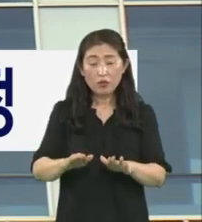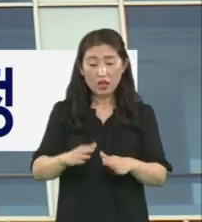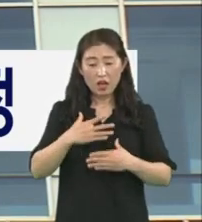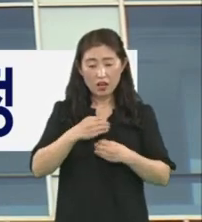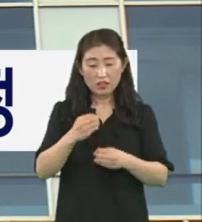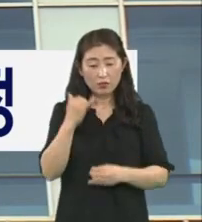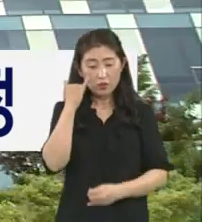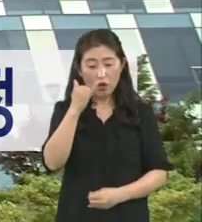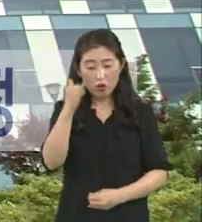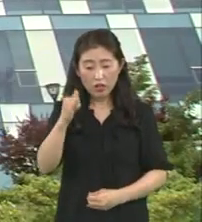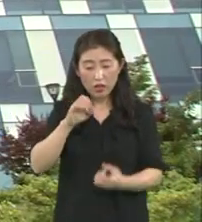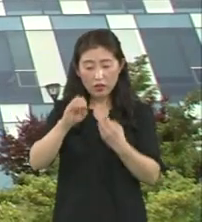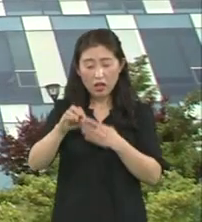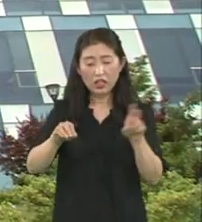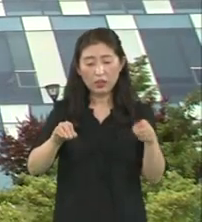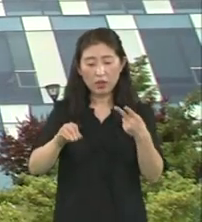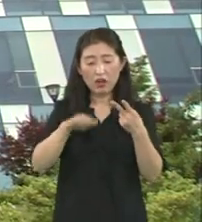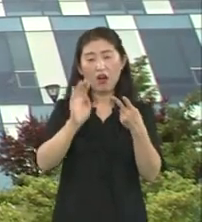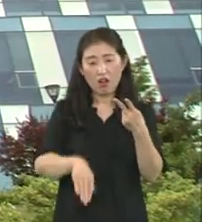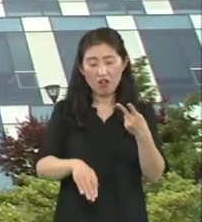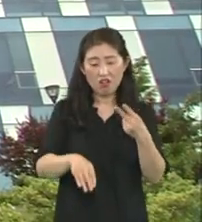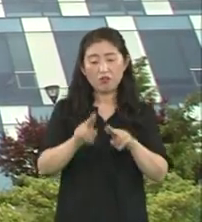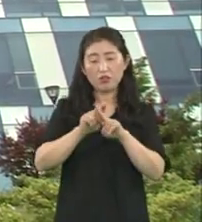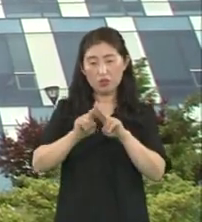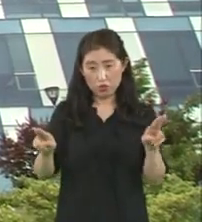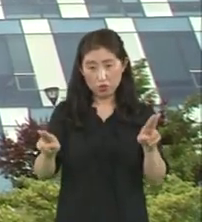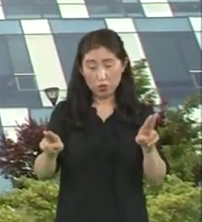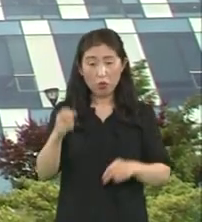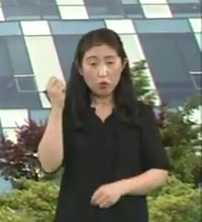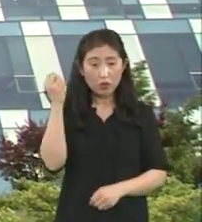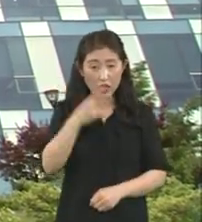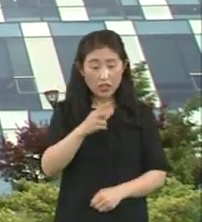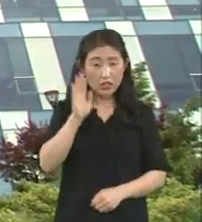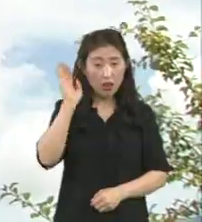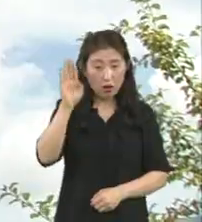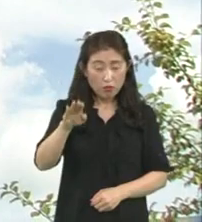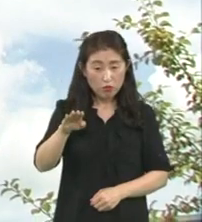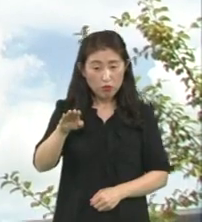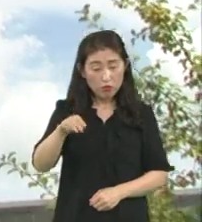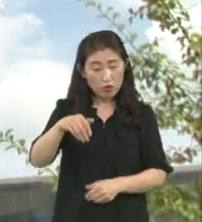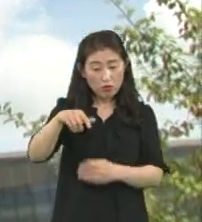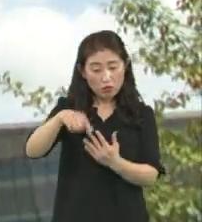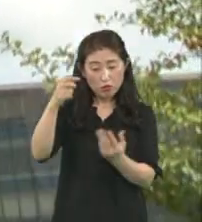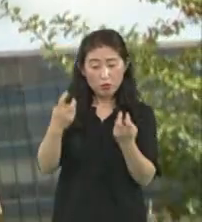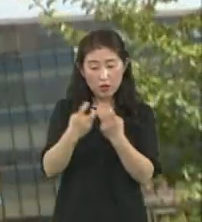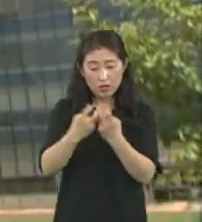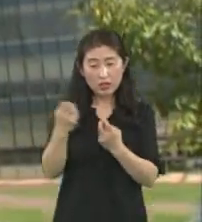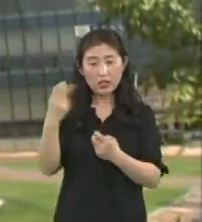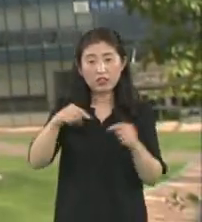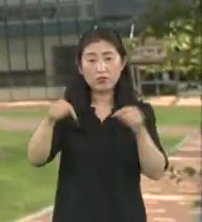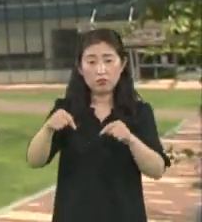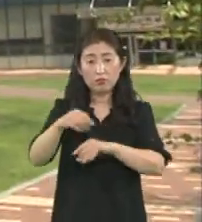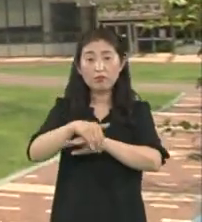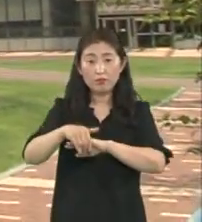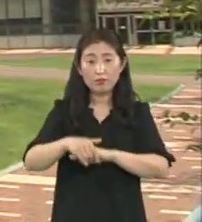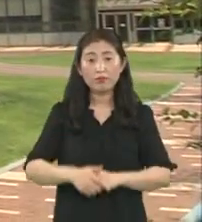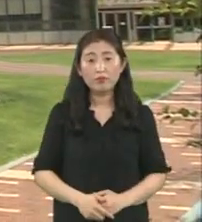안심번호 응답자가 200명 미만이어서 무효 처리돼 향후 시당 공관위가 선출 방식을 논의할